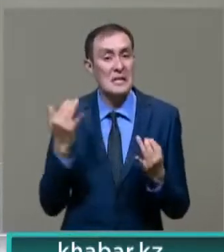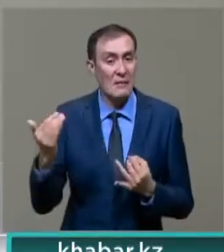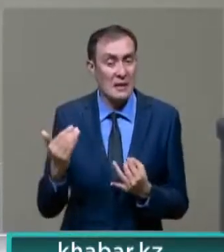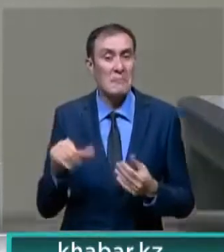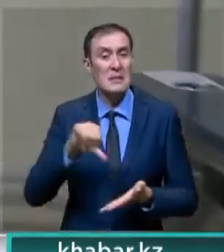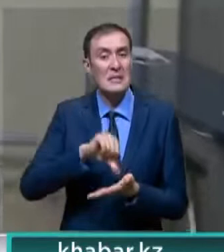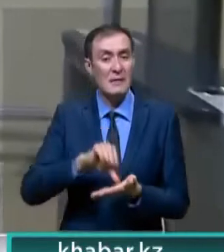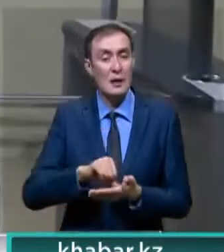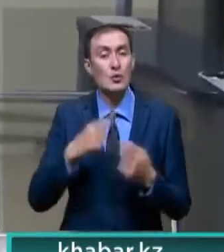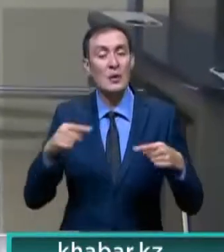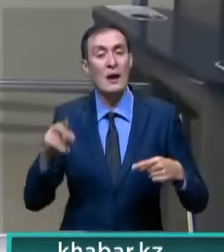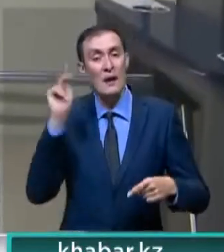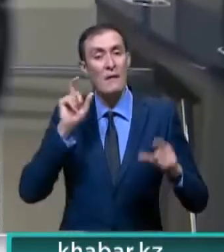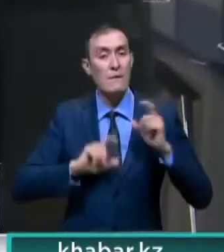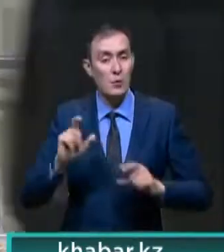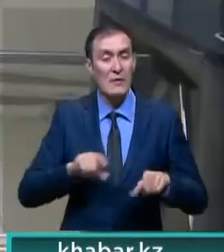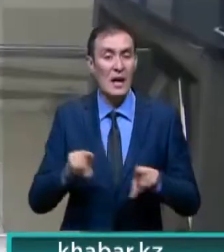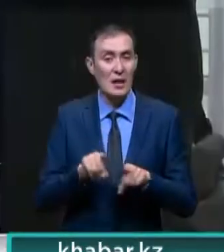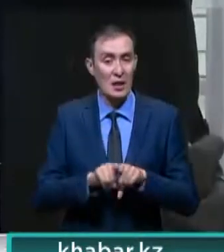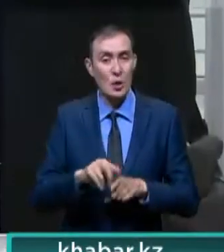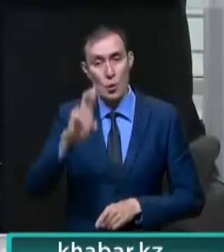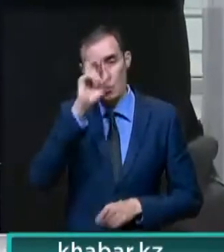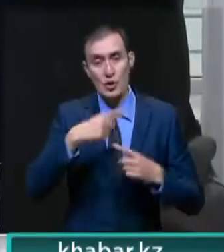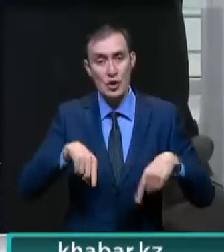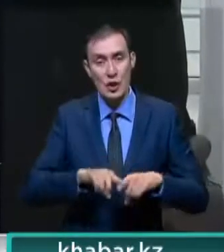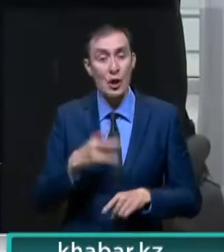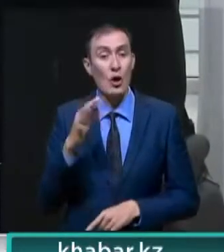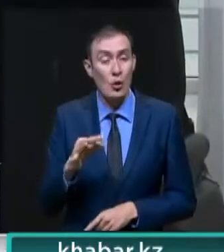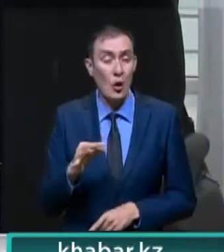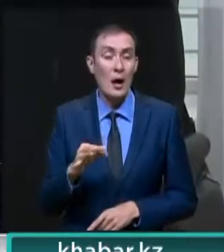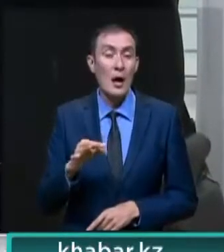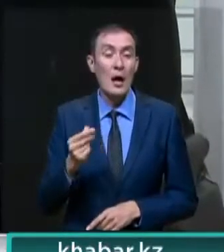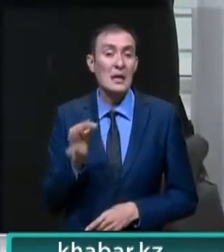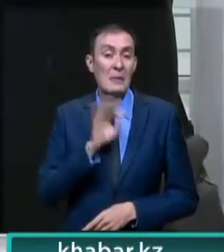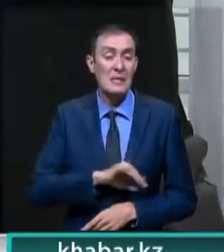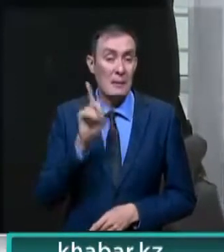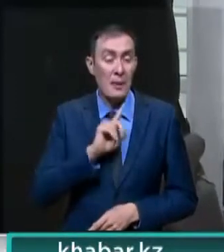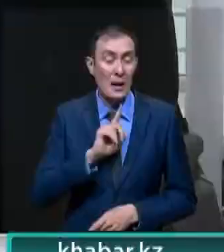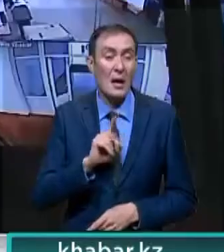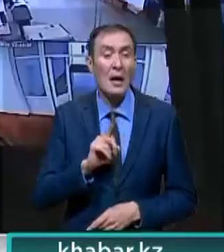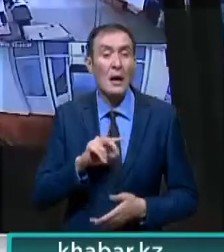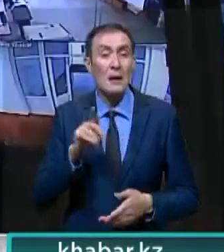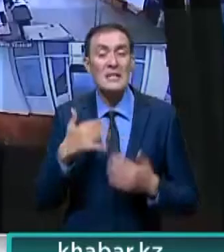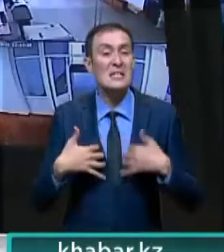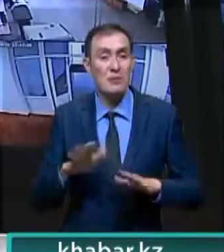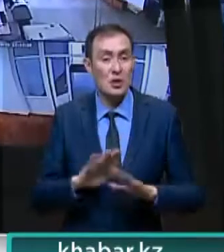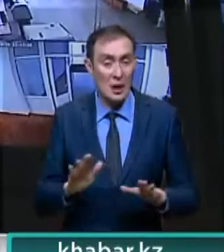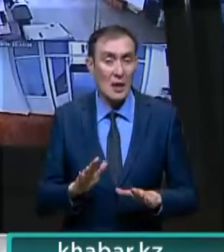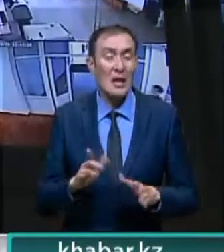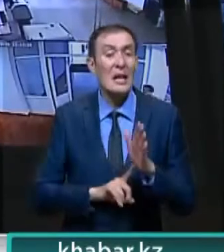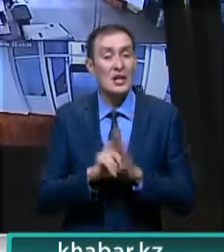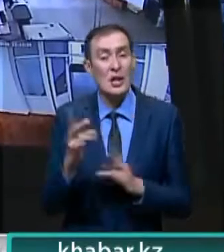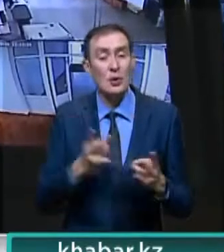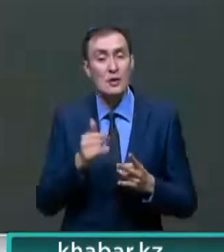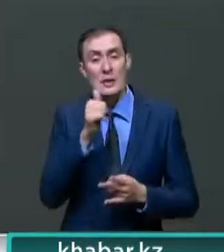представители других вузов страны а также госучреждения однако as коммерциализация проекта разработчики не спешат для начала